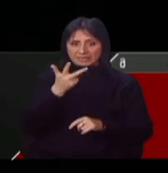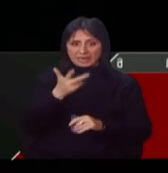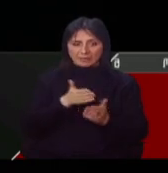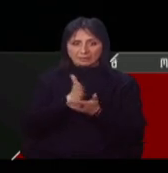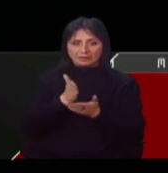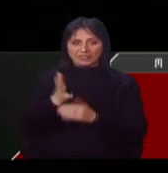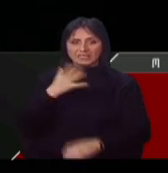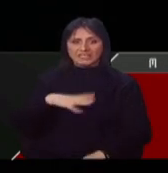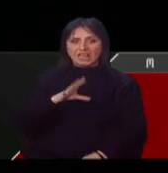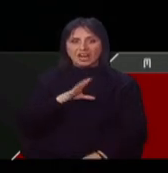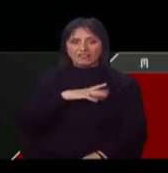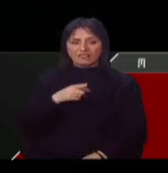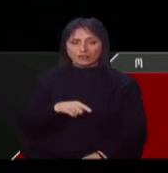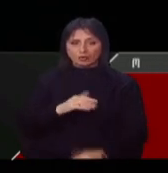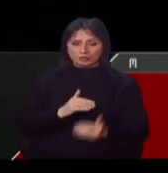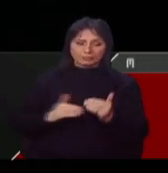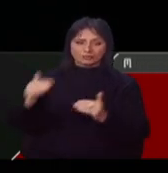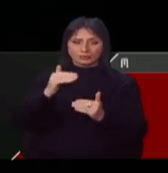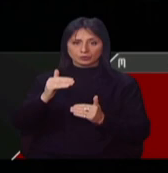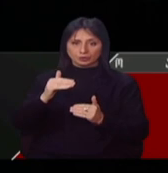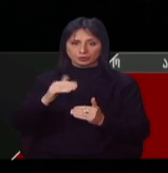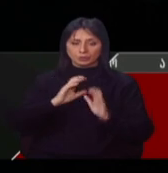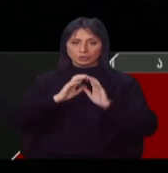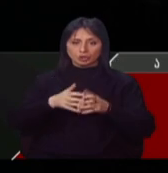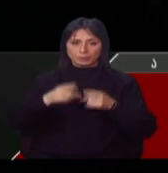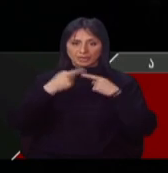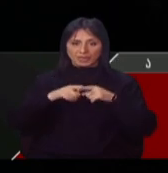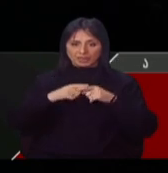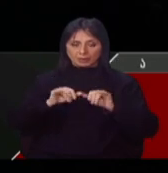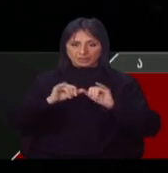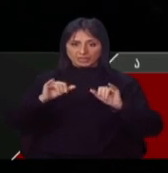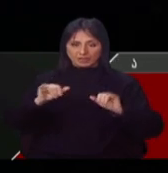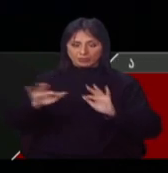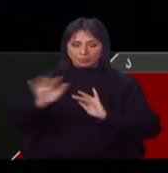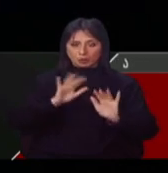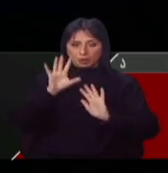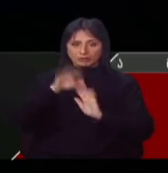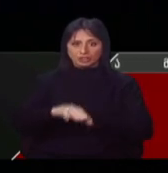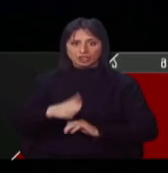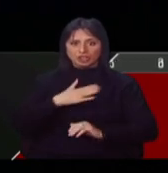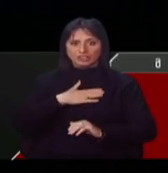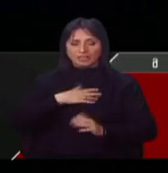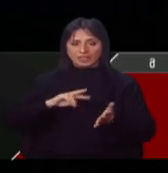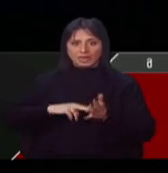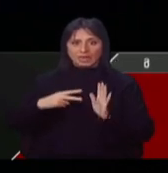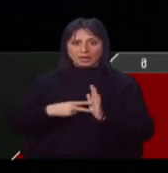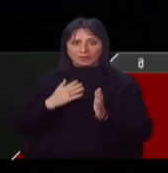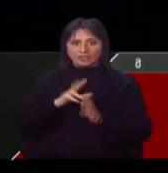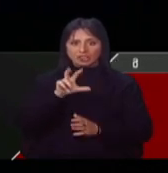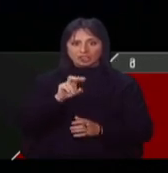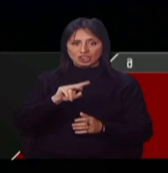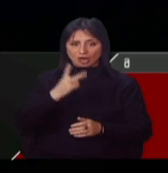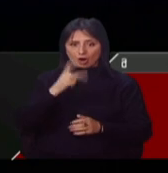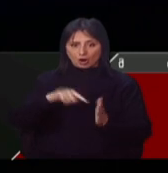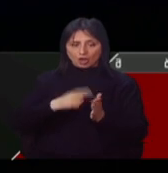მიმართულებით საქართველოს იყოს წამყვან პოზიციაზე სოფლიო ტექნოლოგიური განვითარების პროცესში. ჩვენი გეგმა არის ჯიტა